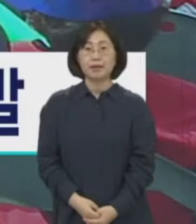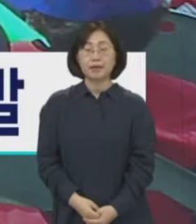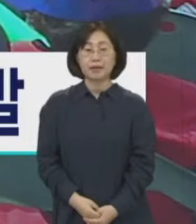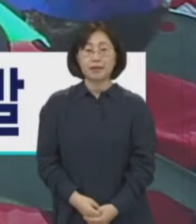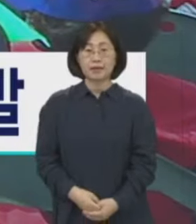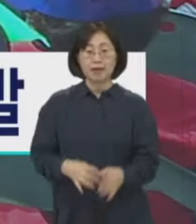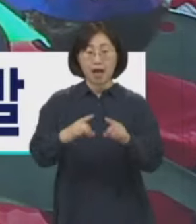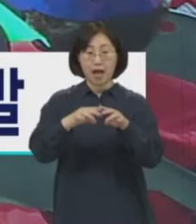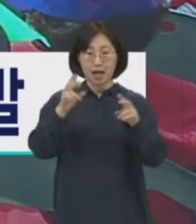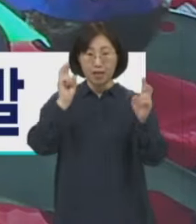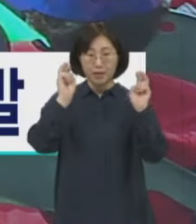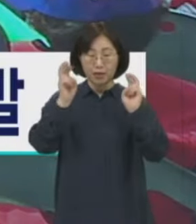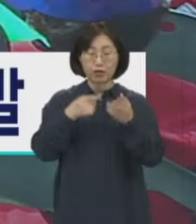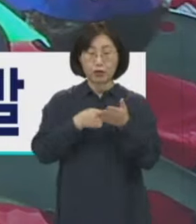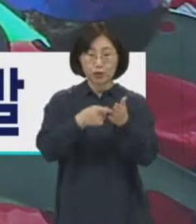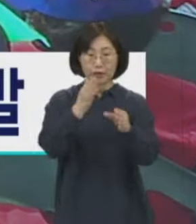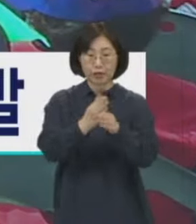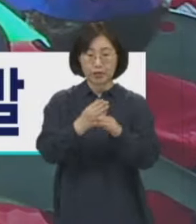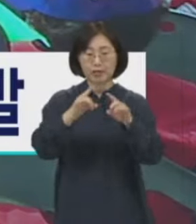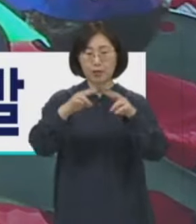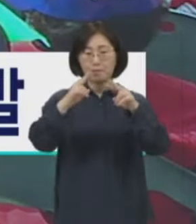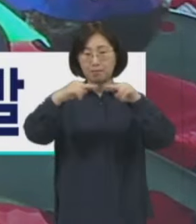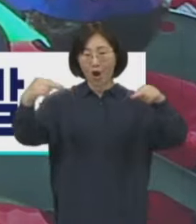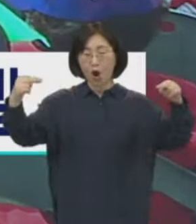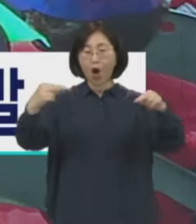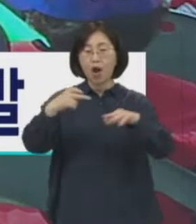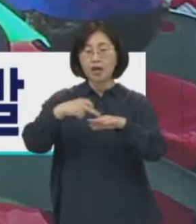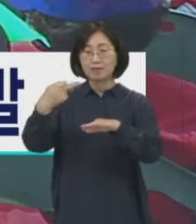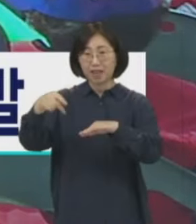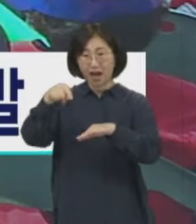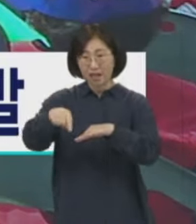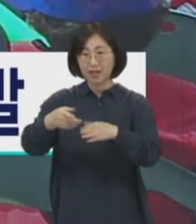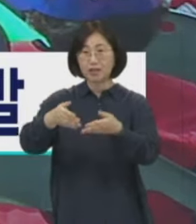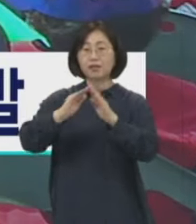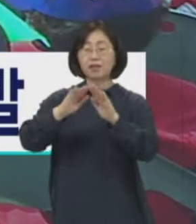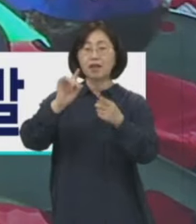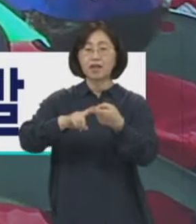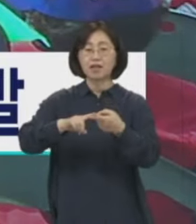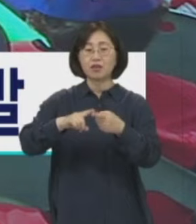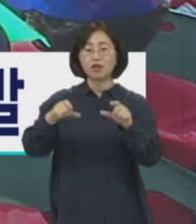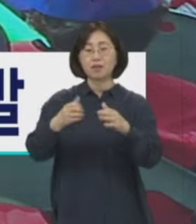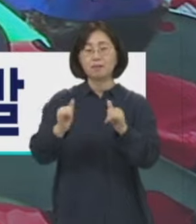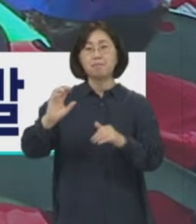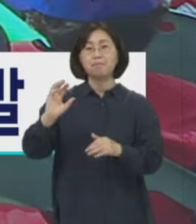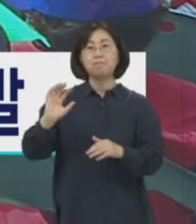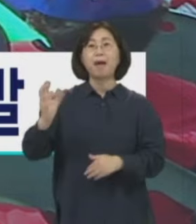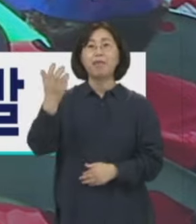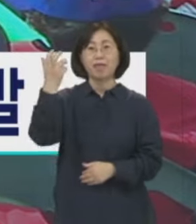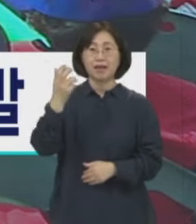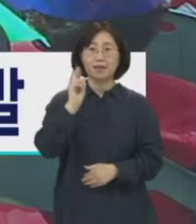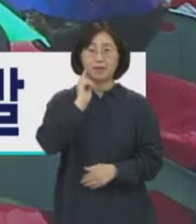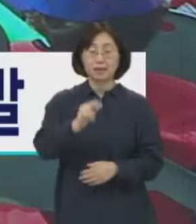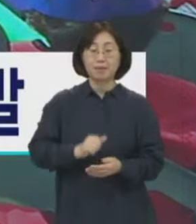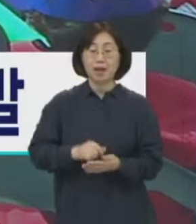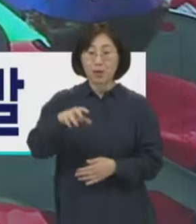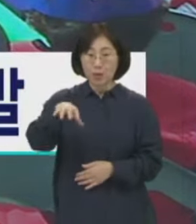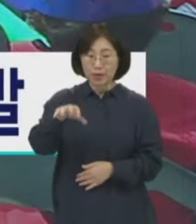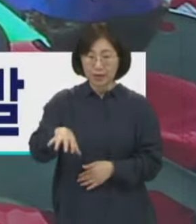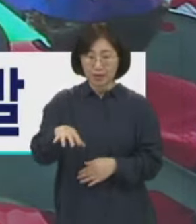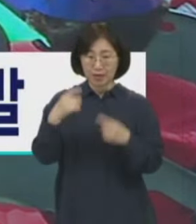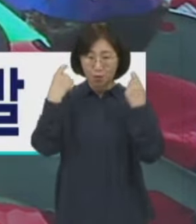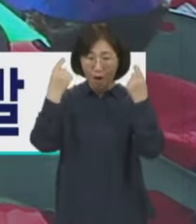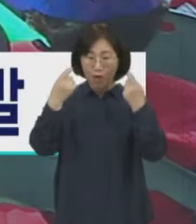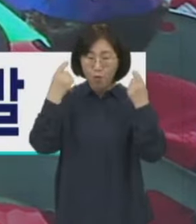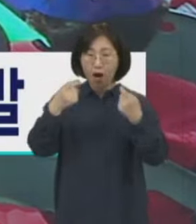한전이 추진중인 송전 선로의 금산 경유 방침을 놓고 주민 반발이 커지고 있는데요이 지역에는 관광